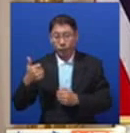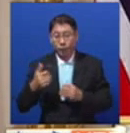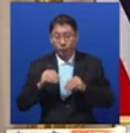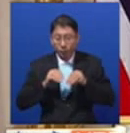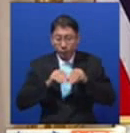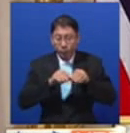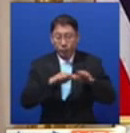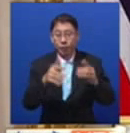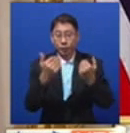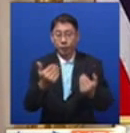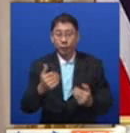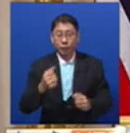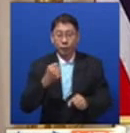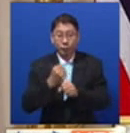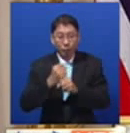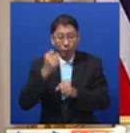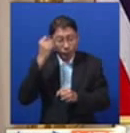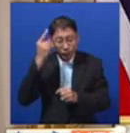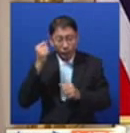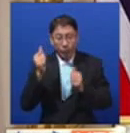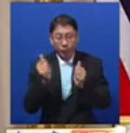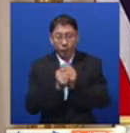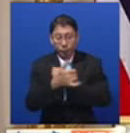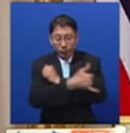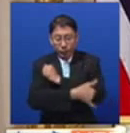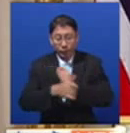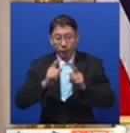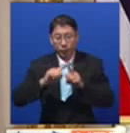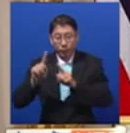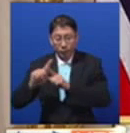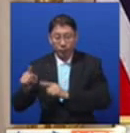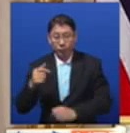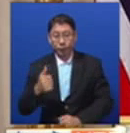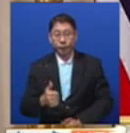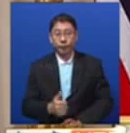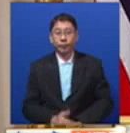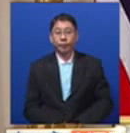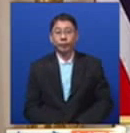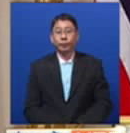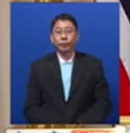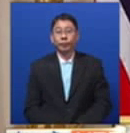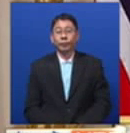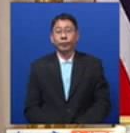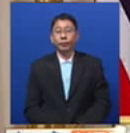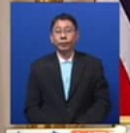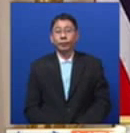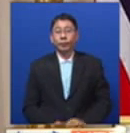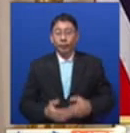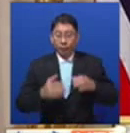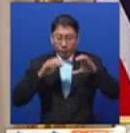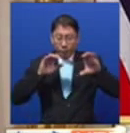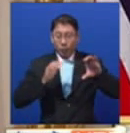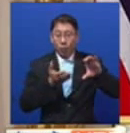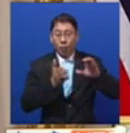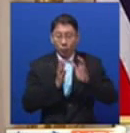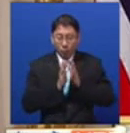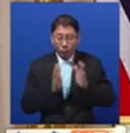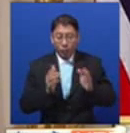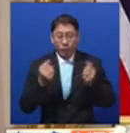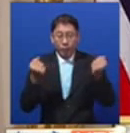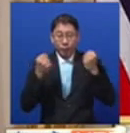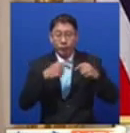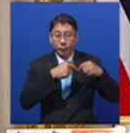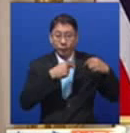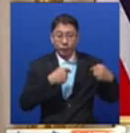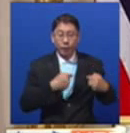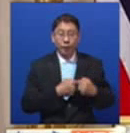และสร้างความเข้าใจกับต่างประเทศให้ได้ในทุกมิติน อกจากนี้รัฐบาลขอขอบคุณและให้กำลังใจแก่เจ้าหน้าที่ทุ